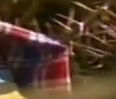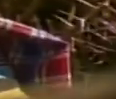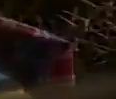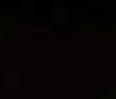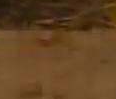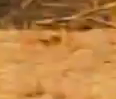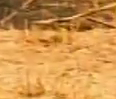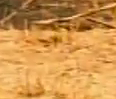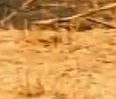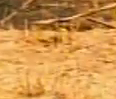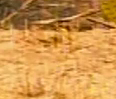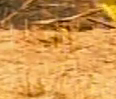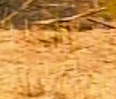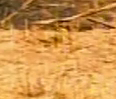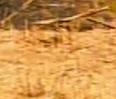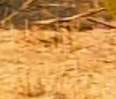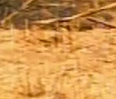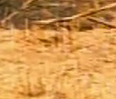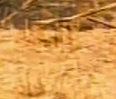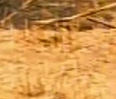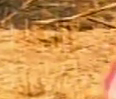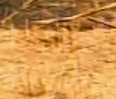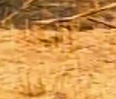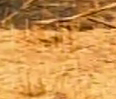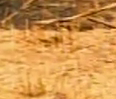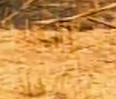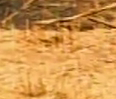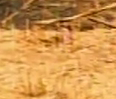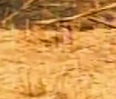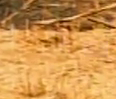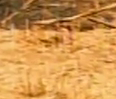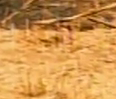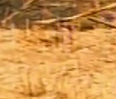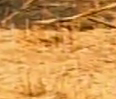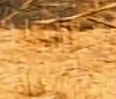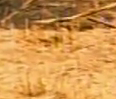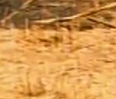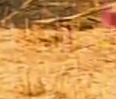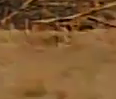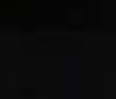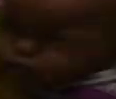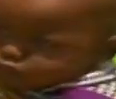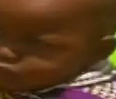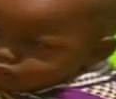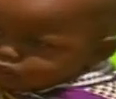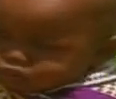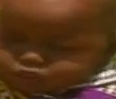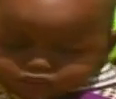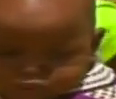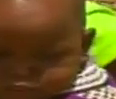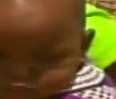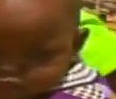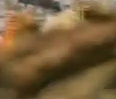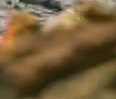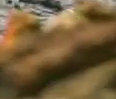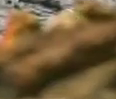Ambia mimi. Kimbia. Ambia mimi hakuna nguvu. Mimi hakuna nguvu ya kukimbia. Sisi tukaanza kupiga